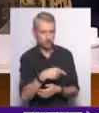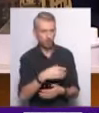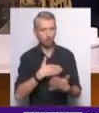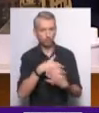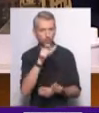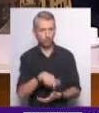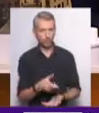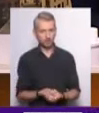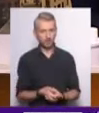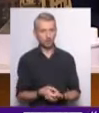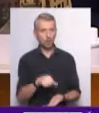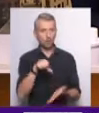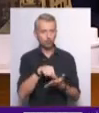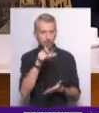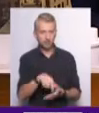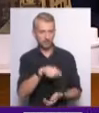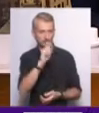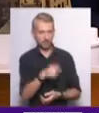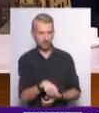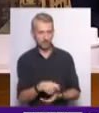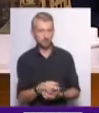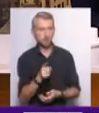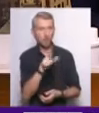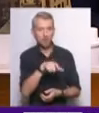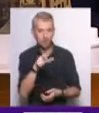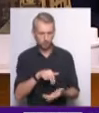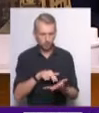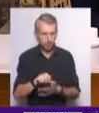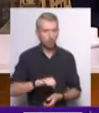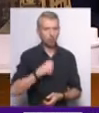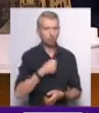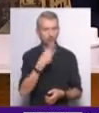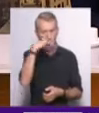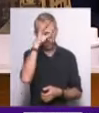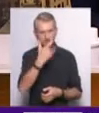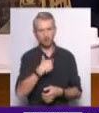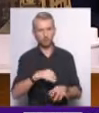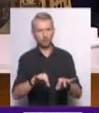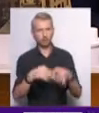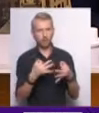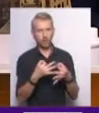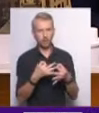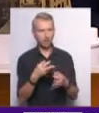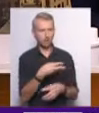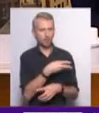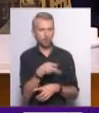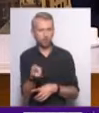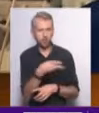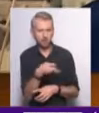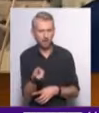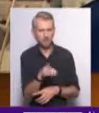добровольця, учасника війни. Тоді люди вийшли на обурення, а поліція собі дозволяла поливати з